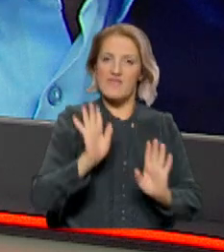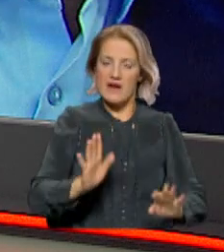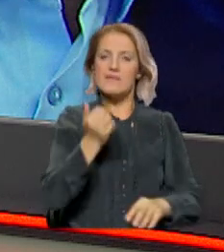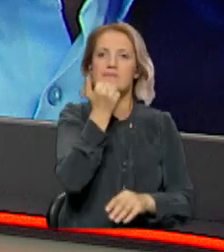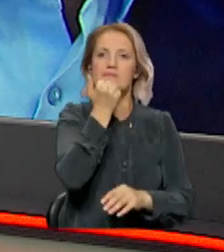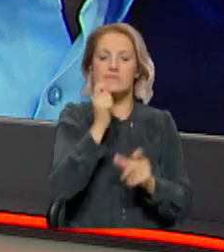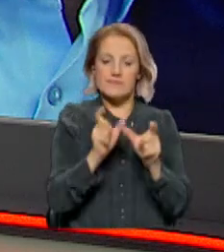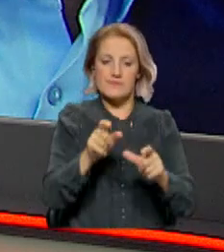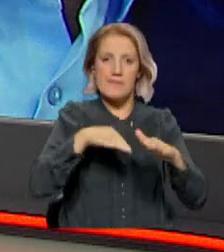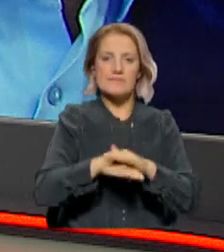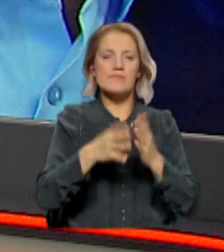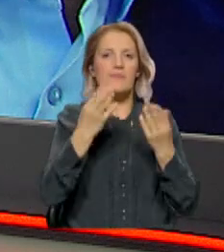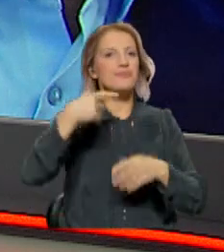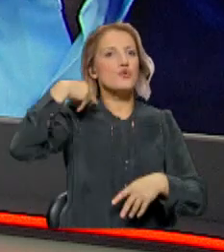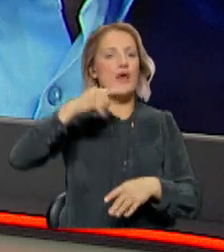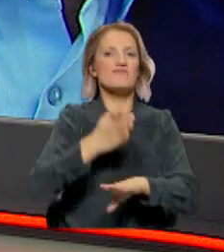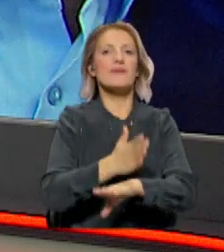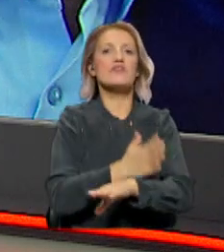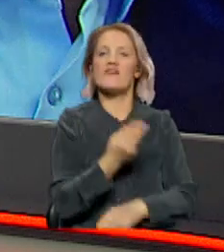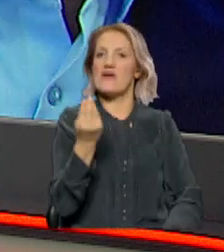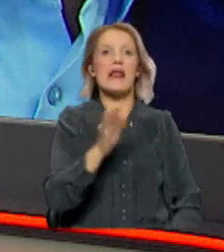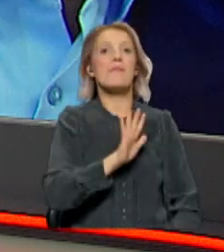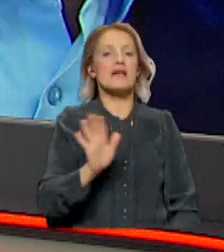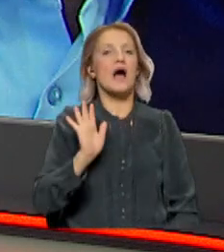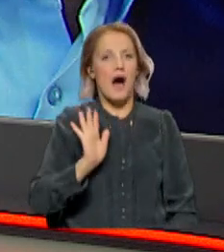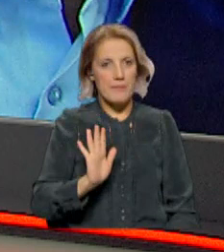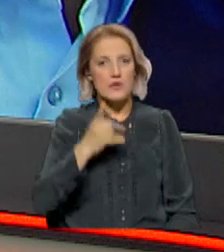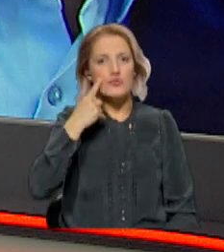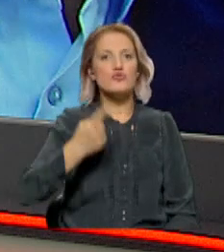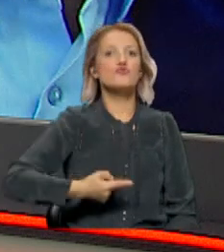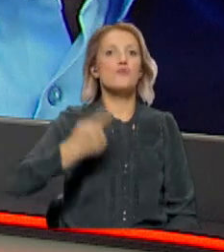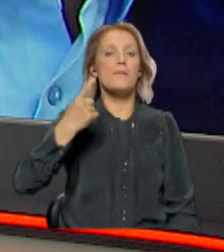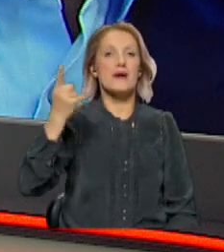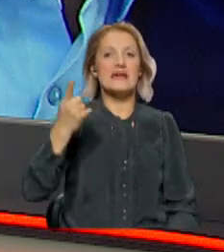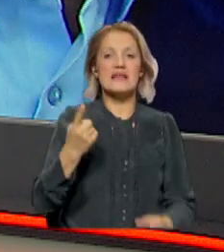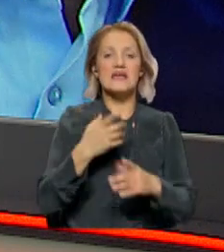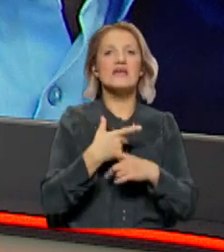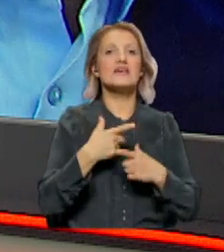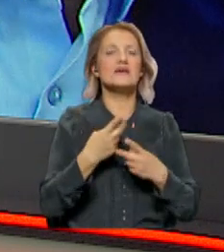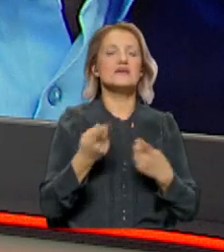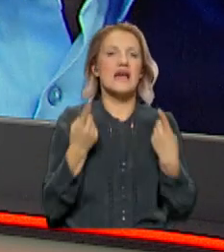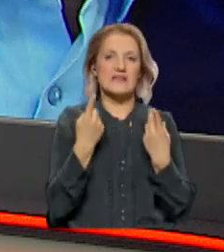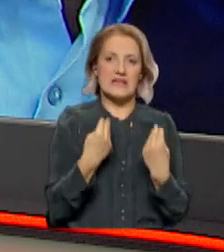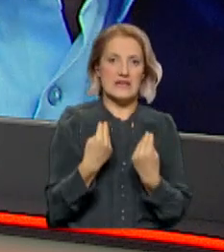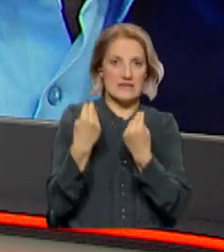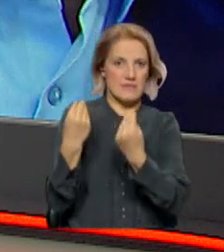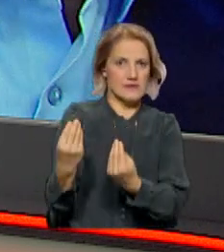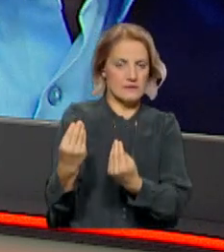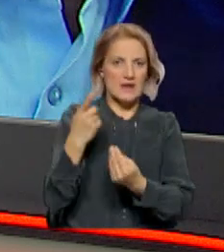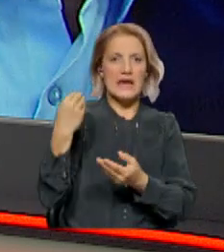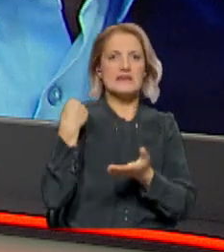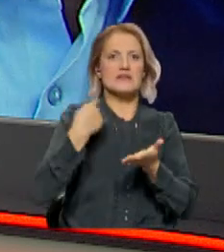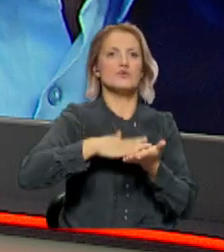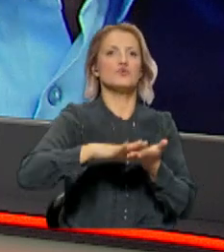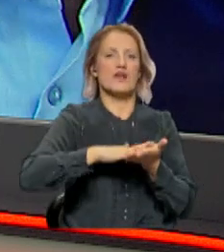altında bulunan Suriyelilere vatandaşlık verilemez. Ama Cumhurbaşkanı'na verilen geniş yetkilerde sorun var, yeni